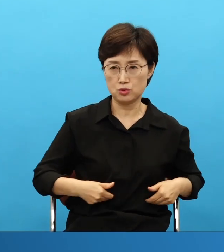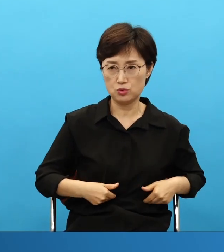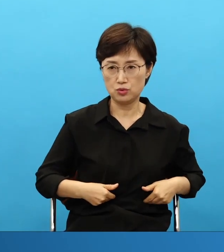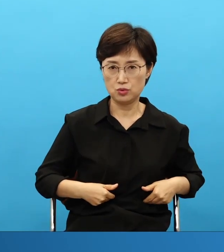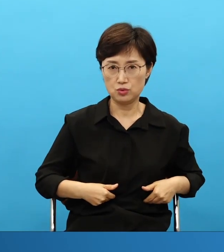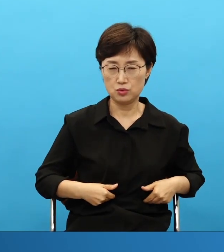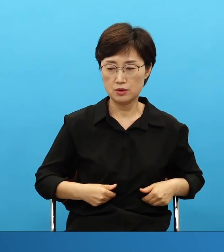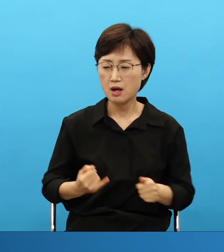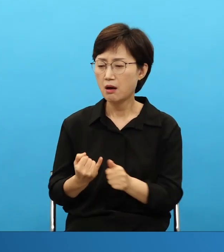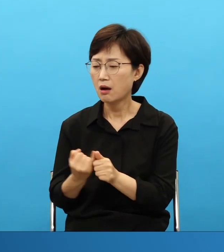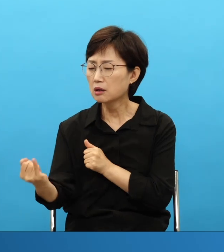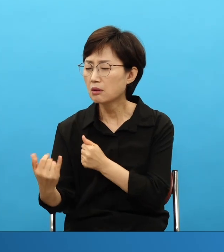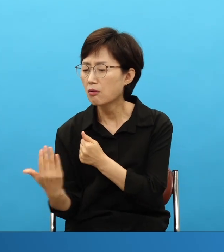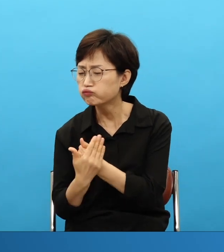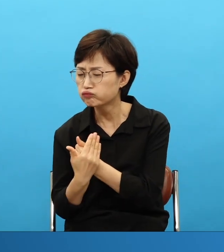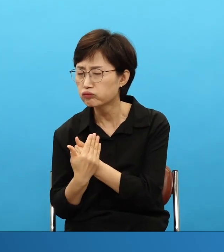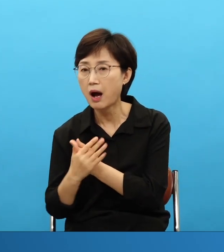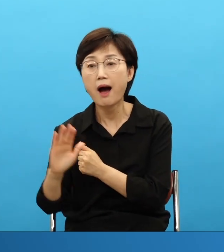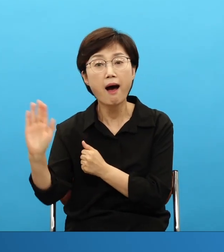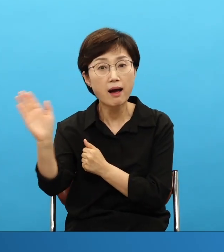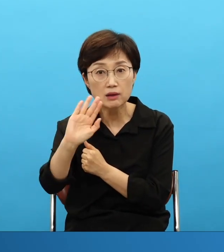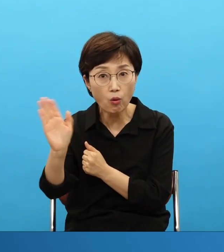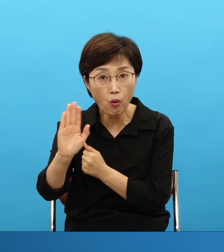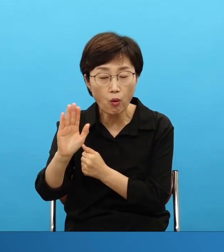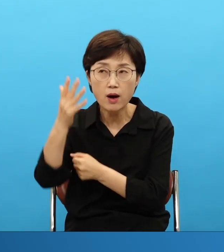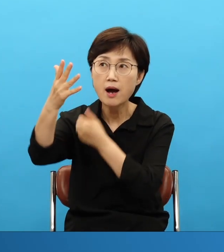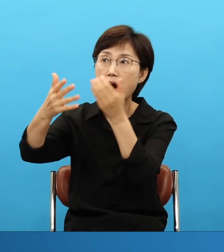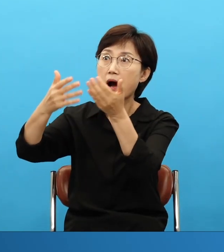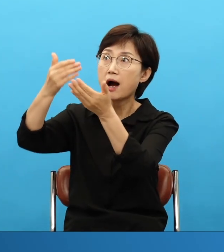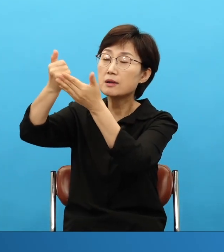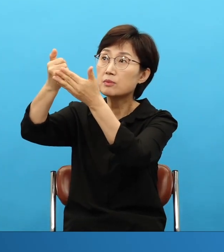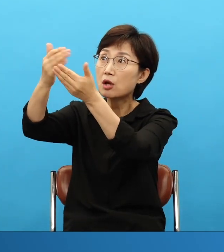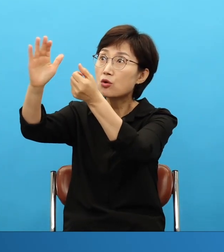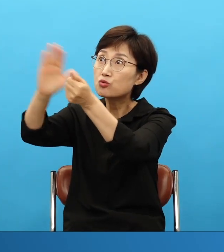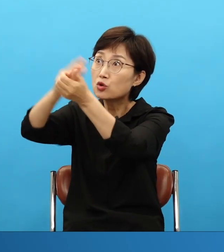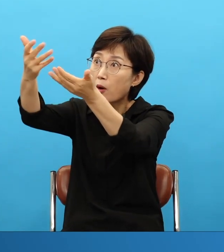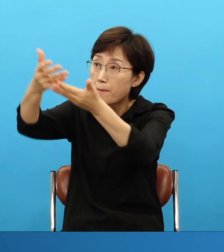위를 가하 위로를